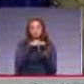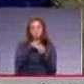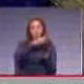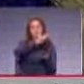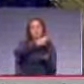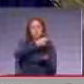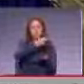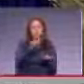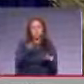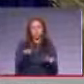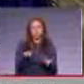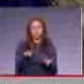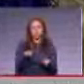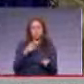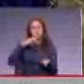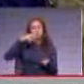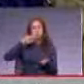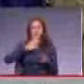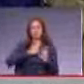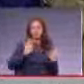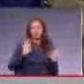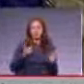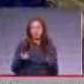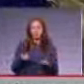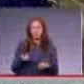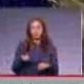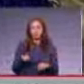الميه اتقطعت لنا كمان.